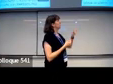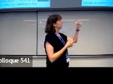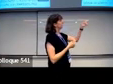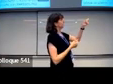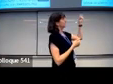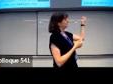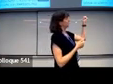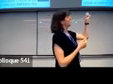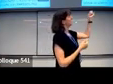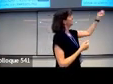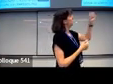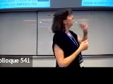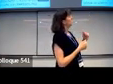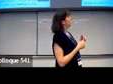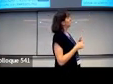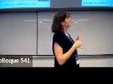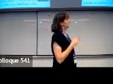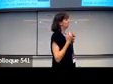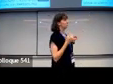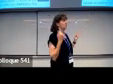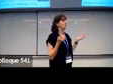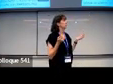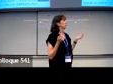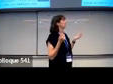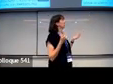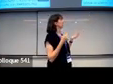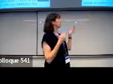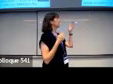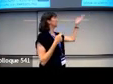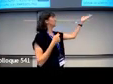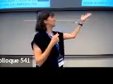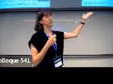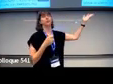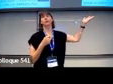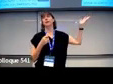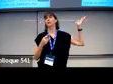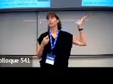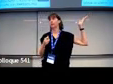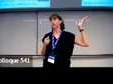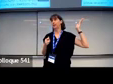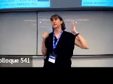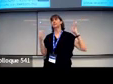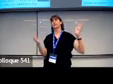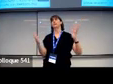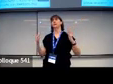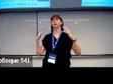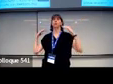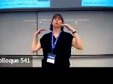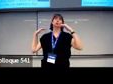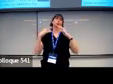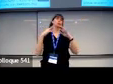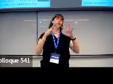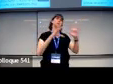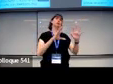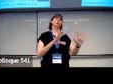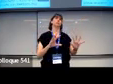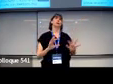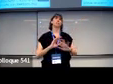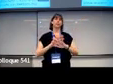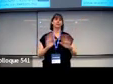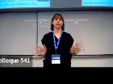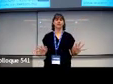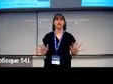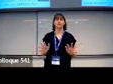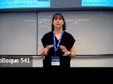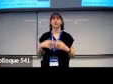Puis, l'éditrice, qui était Jeanne aussi, a corrigé toutes mes millions de fautes. Et aussi, on a vérifié l'accessibilité. Que tous les